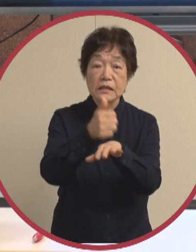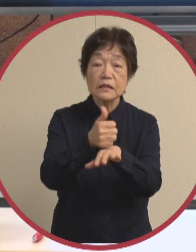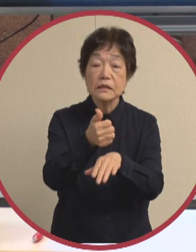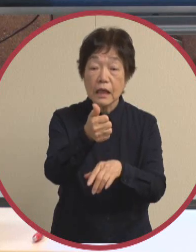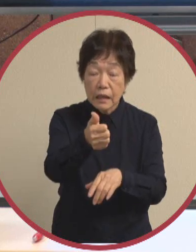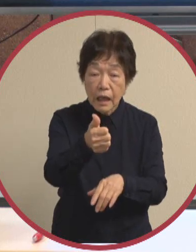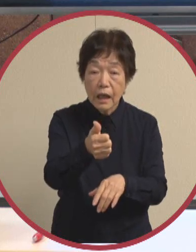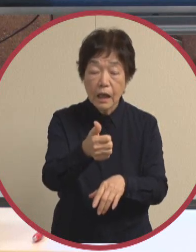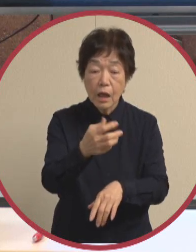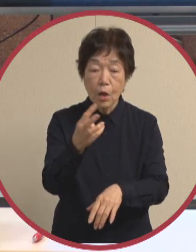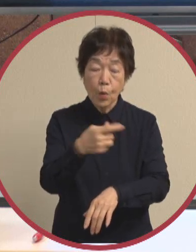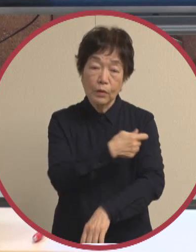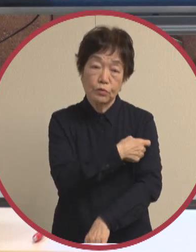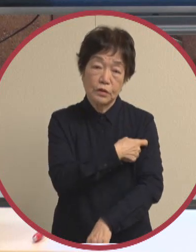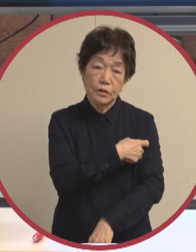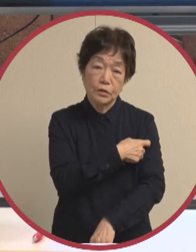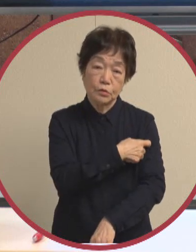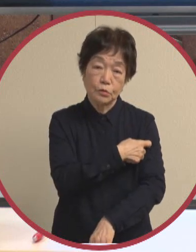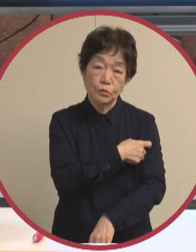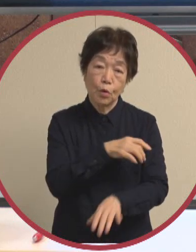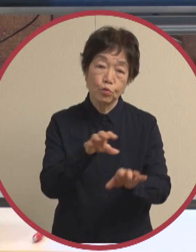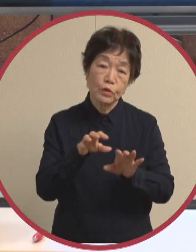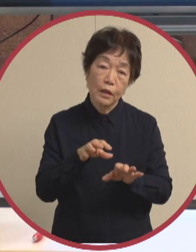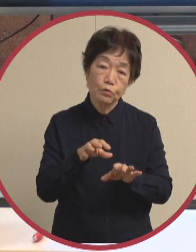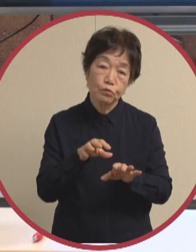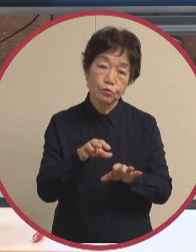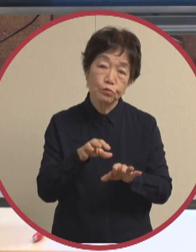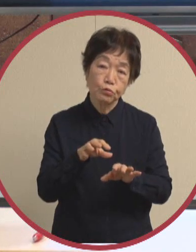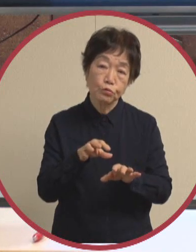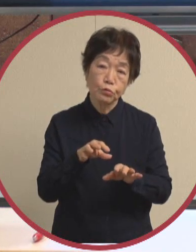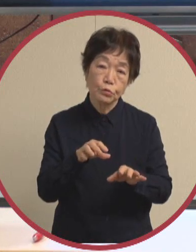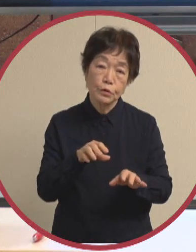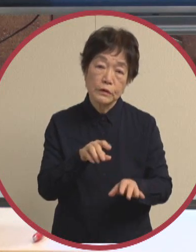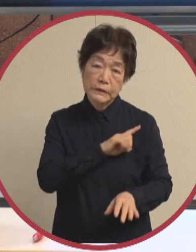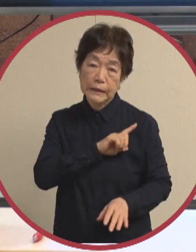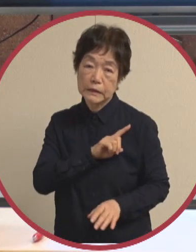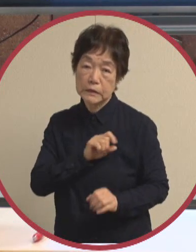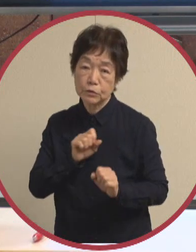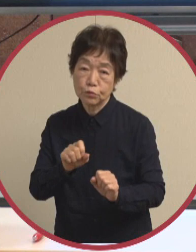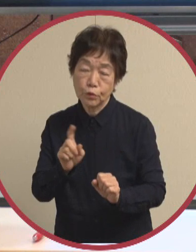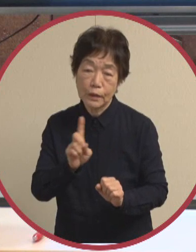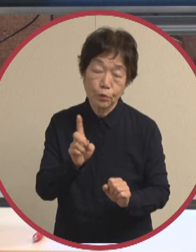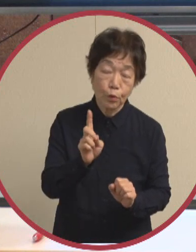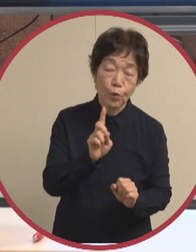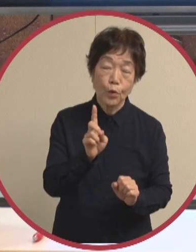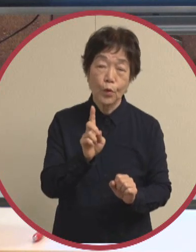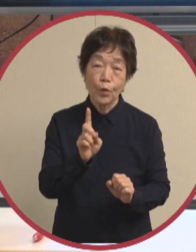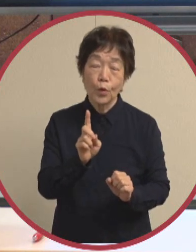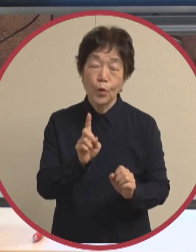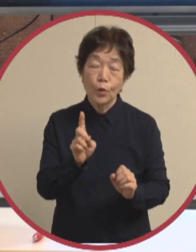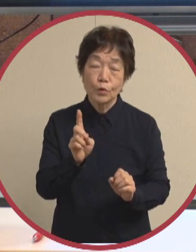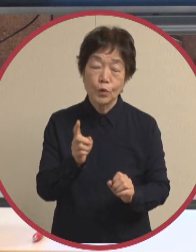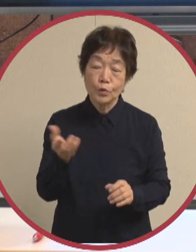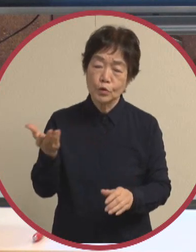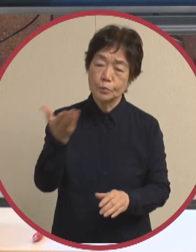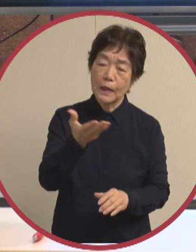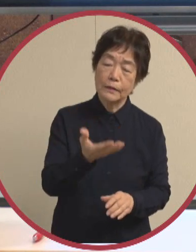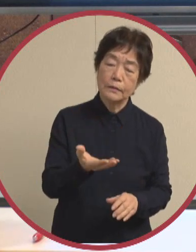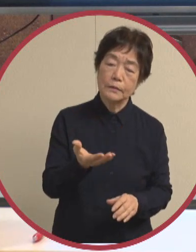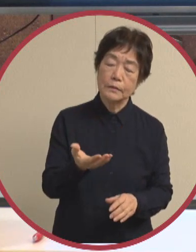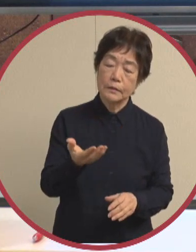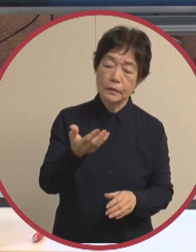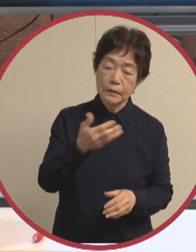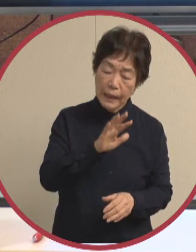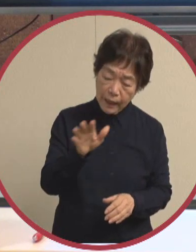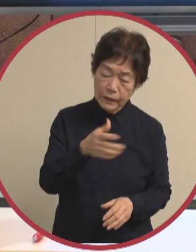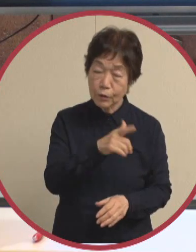ね、のどういう率先して受けることで皆さんに受けてもらえるって考え方から、その、まあ、順番が決まってからっていうよう